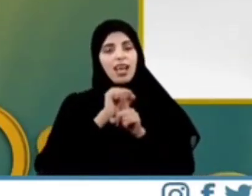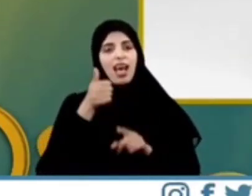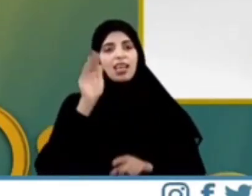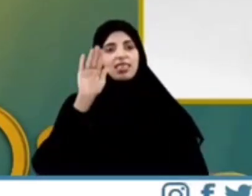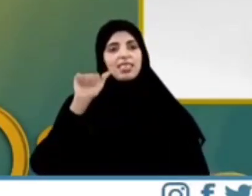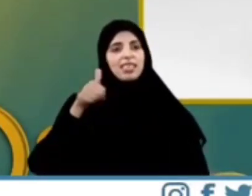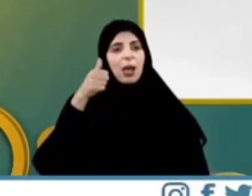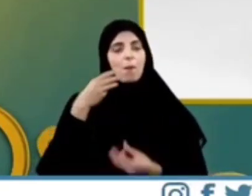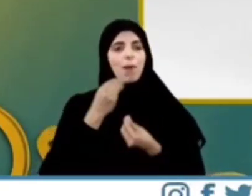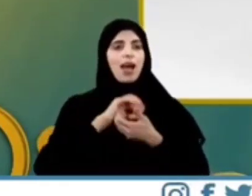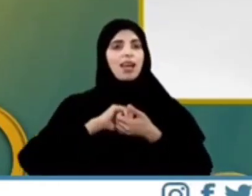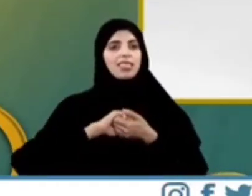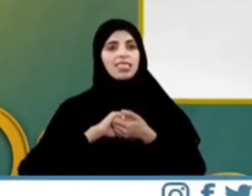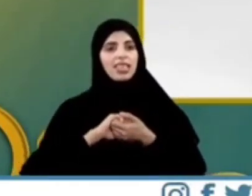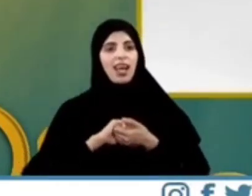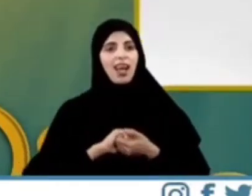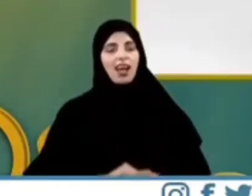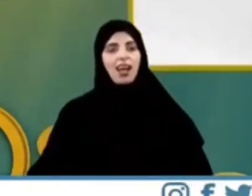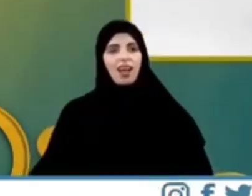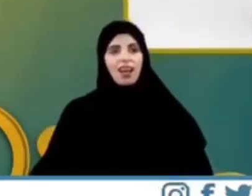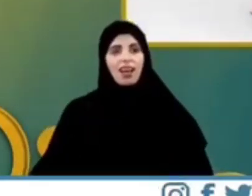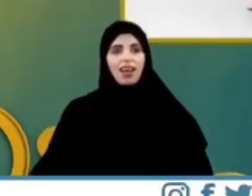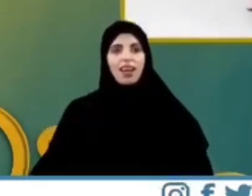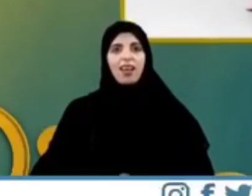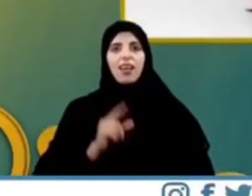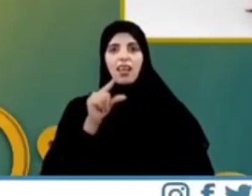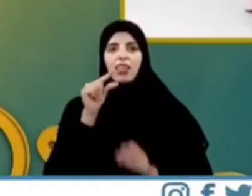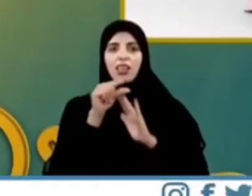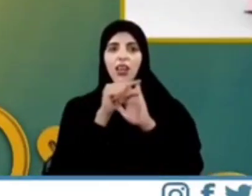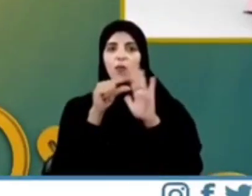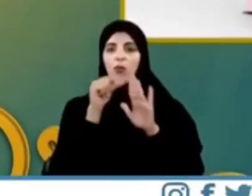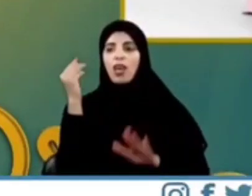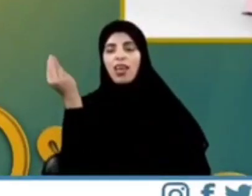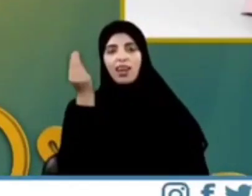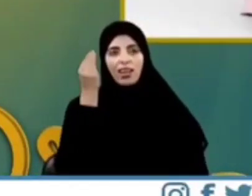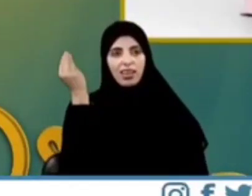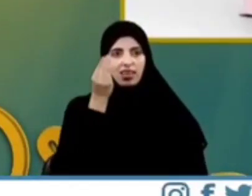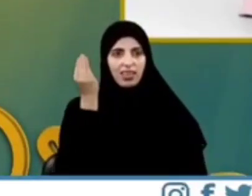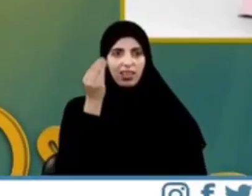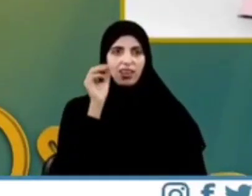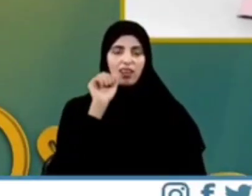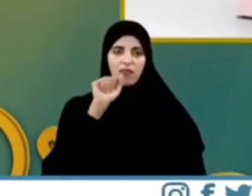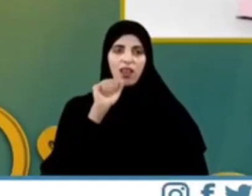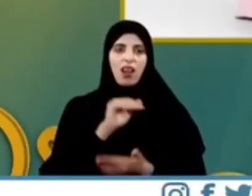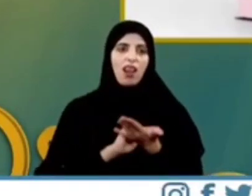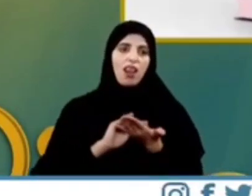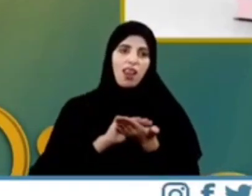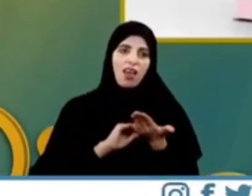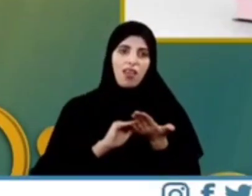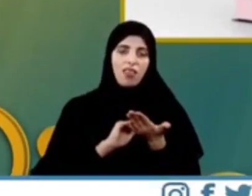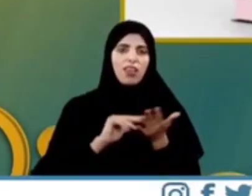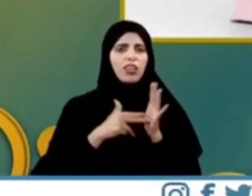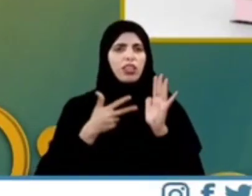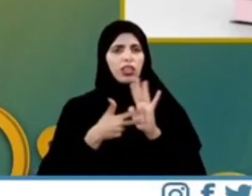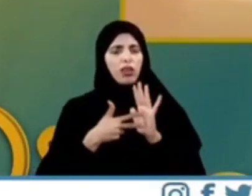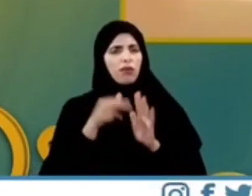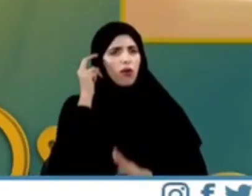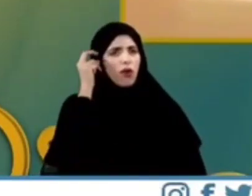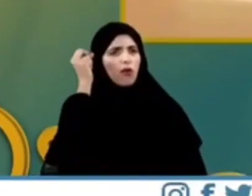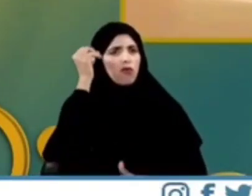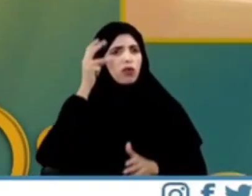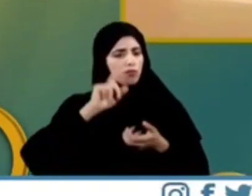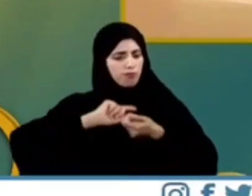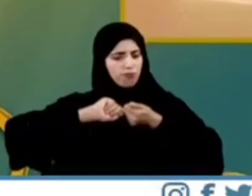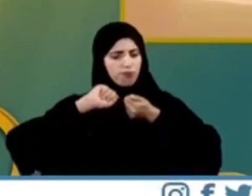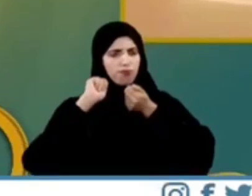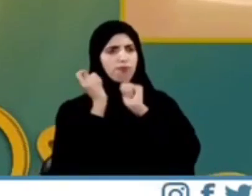نعم. طيب، يعني هذه الرحله كانت طبعا على ارض الواقع. كيف جاءت فكرة